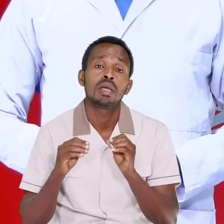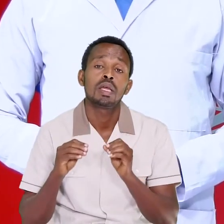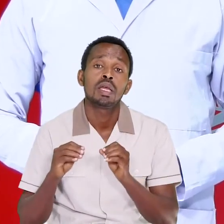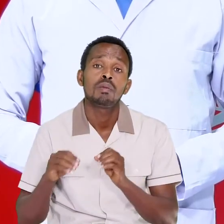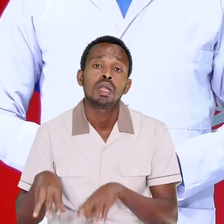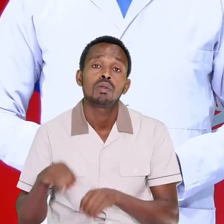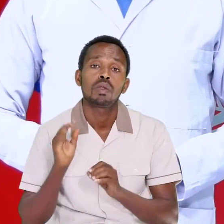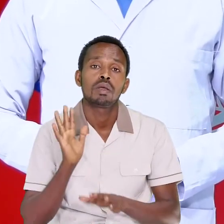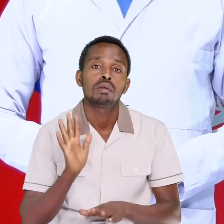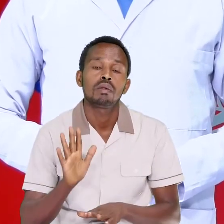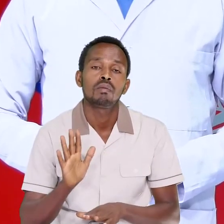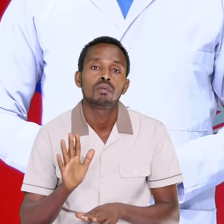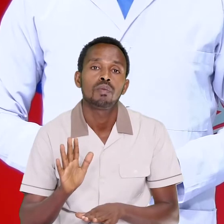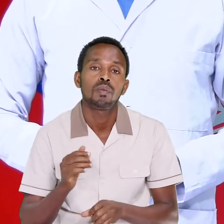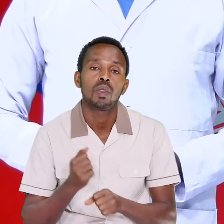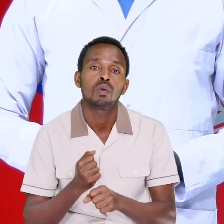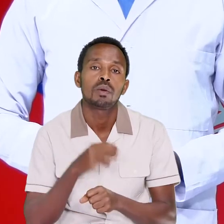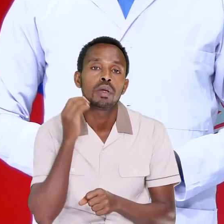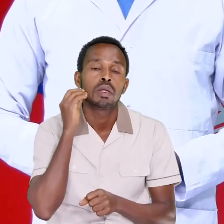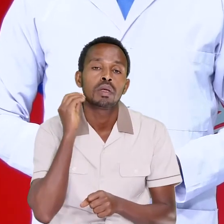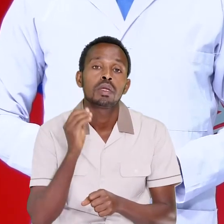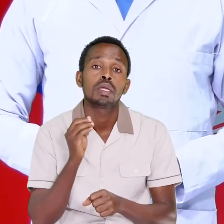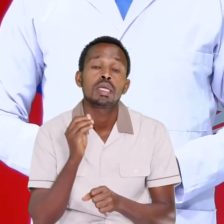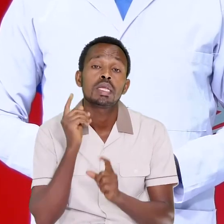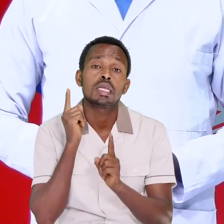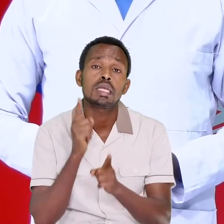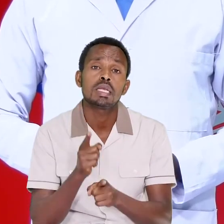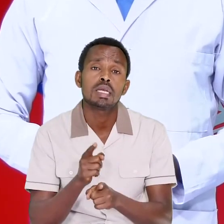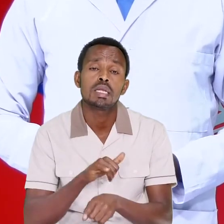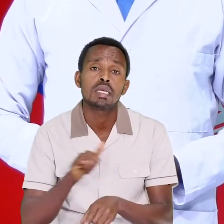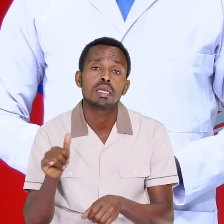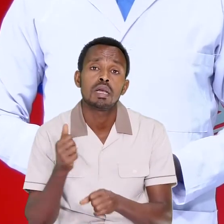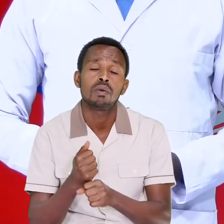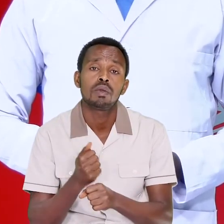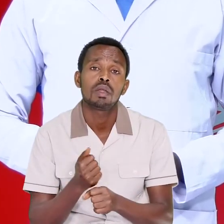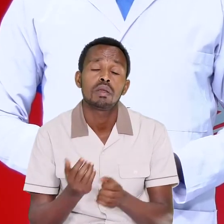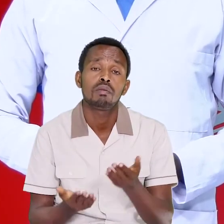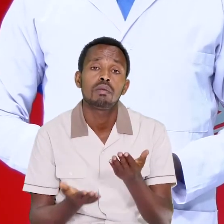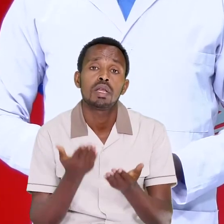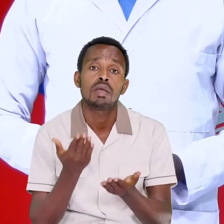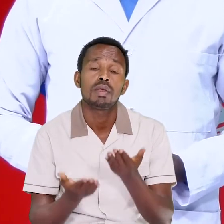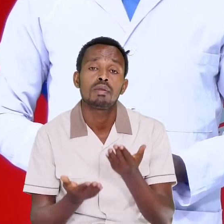keessan hoji manee kana sirriitti akka hojjetaniif jajjabeessaa.